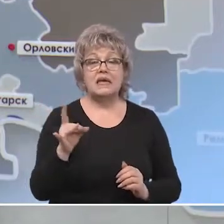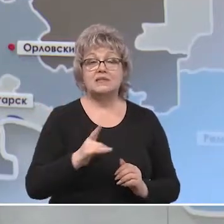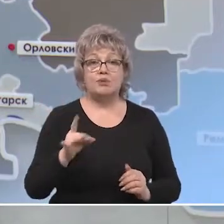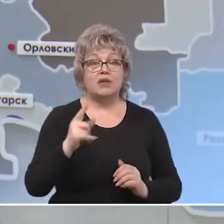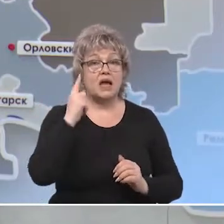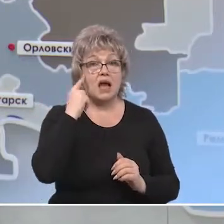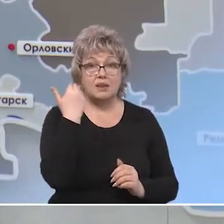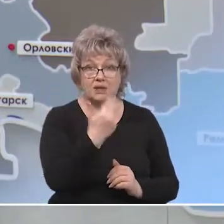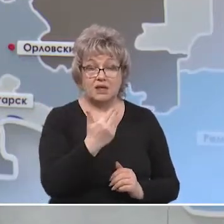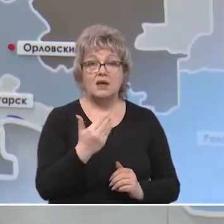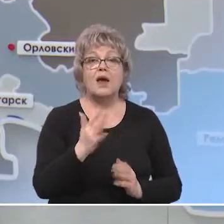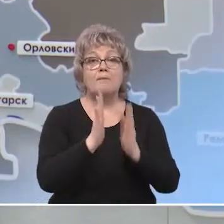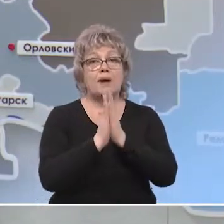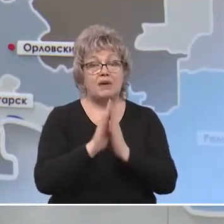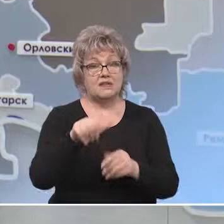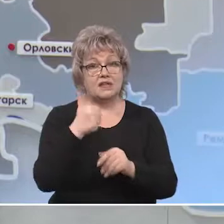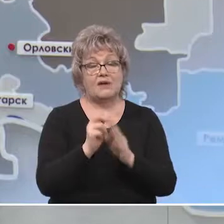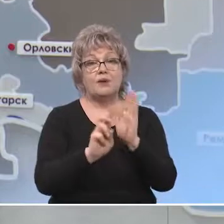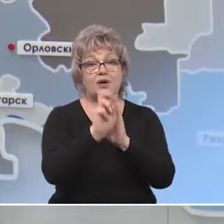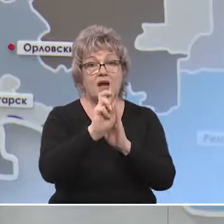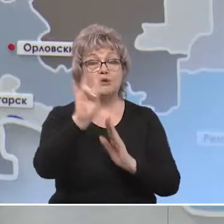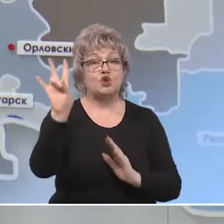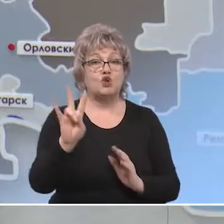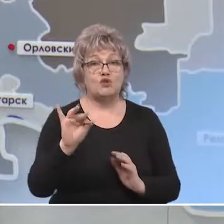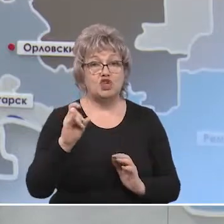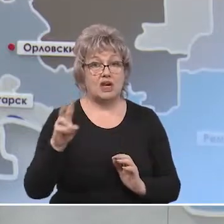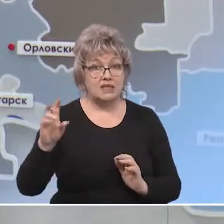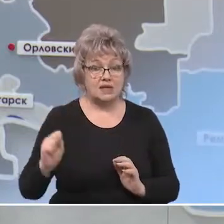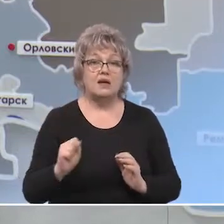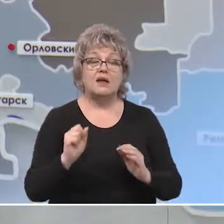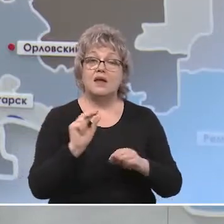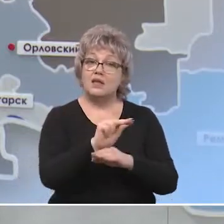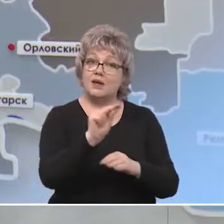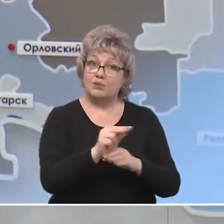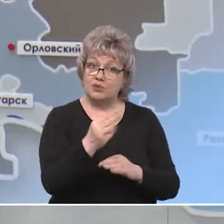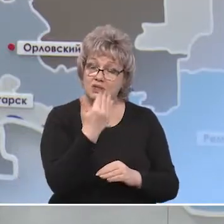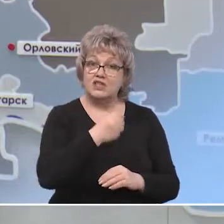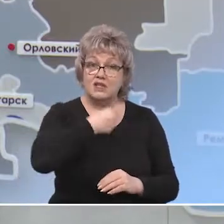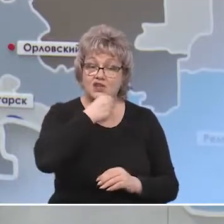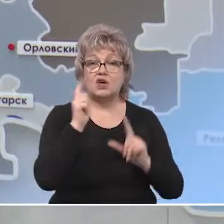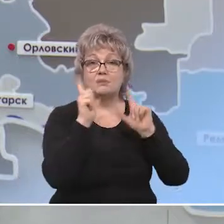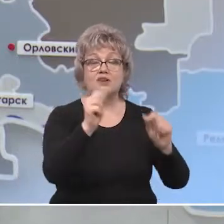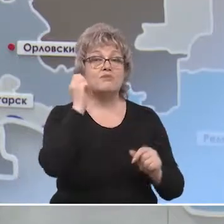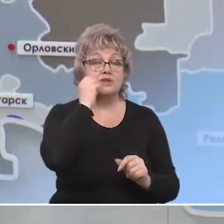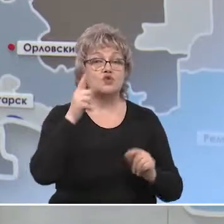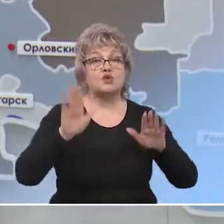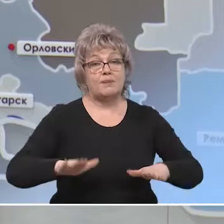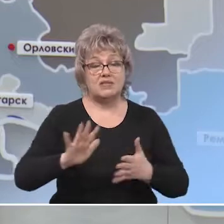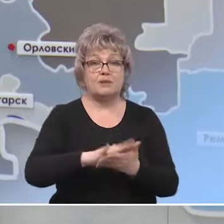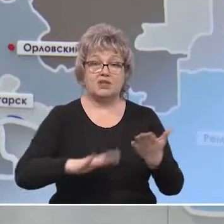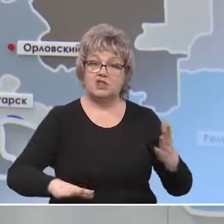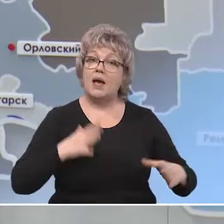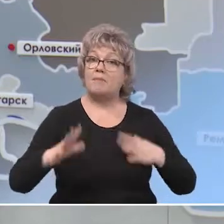и Республики Калмыкия, помолясь в главном храме Новочеркасска и получив напутствие старших, отправились в Москву, чтобы на